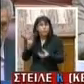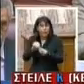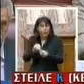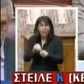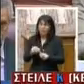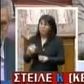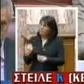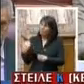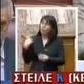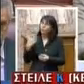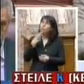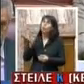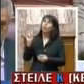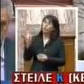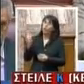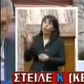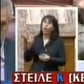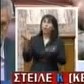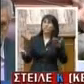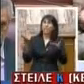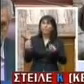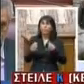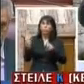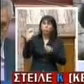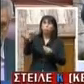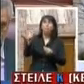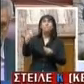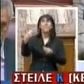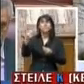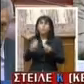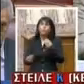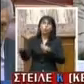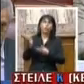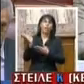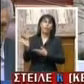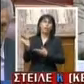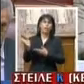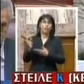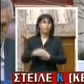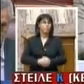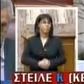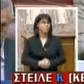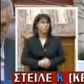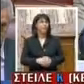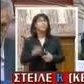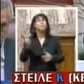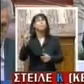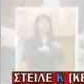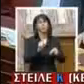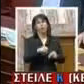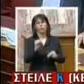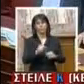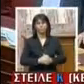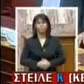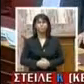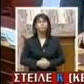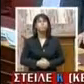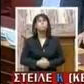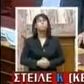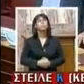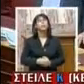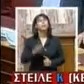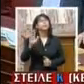κατηγορώ ότι έχετε ξεπεράσει τη Θάτσερ και την πολιτική, προσέξτε, δεν σας είπα ποτέ δικτάτορα, την πολιτική Πίνοσετ. Όπως σας